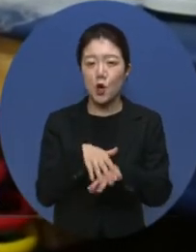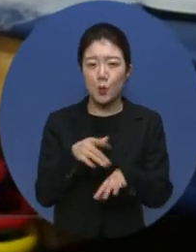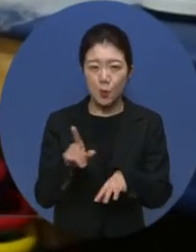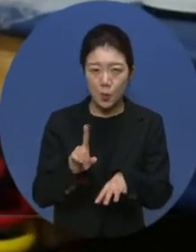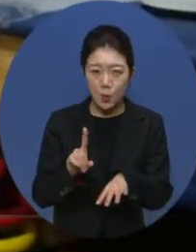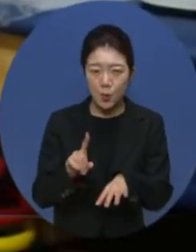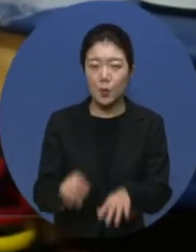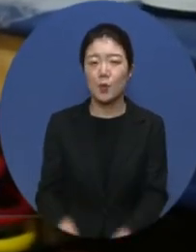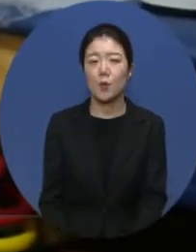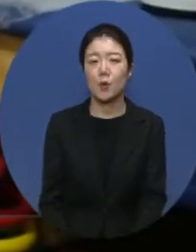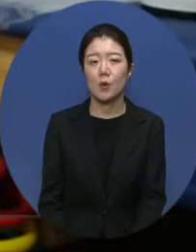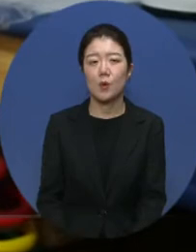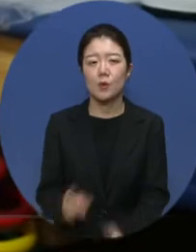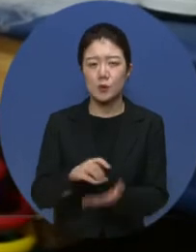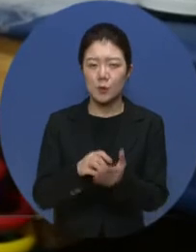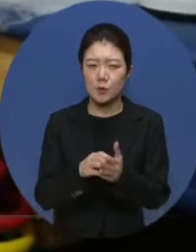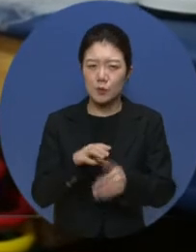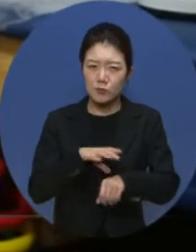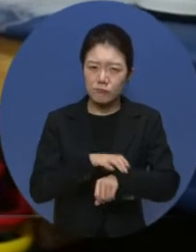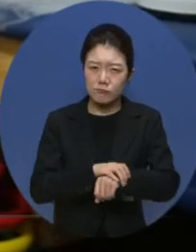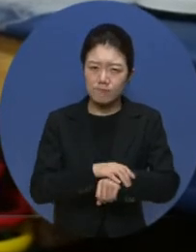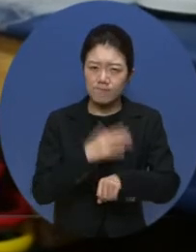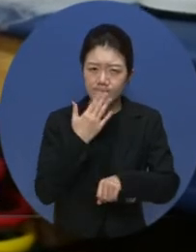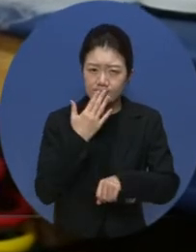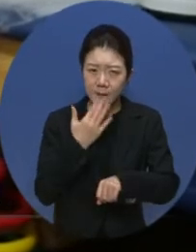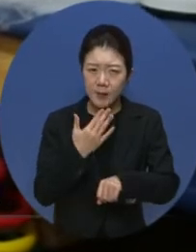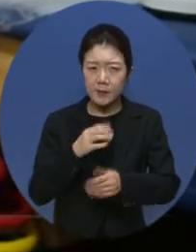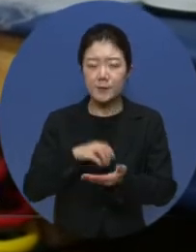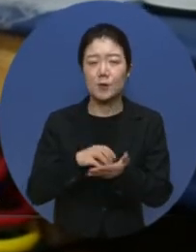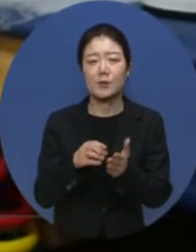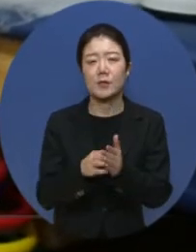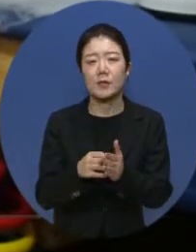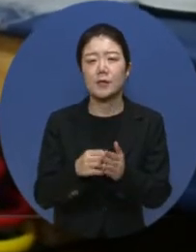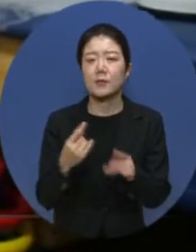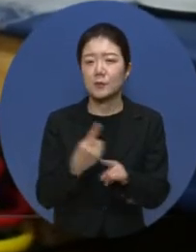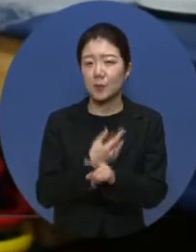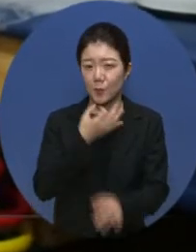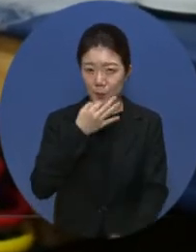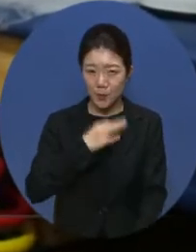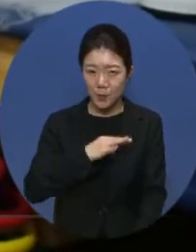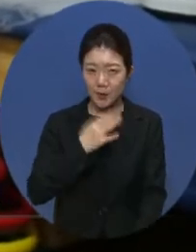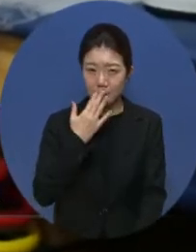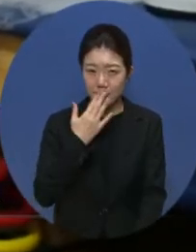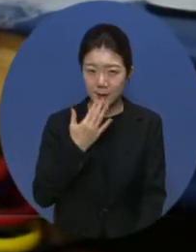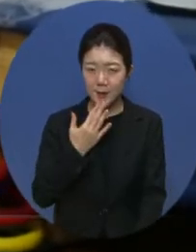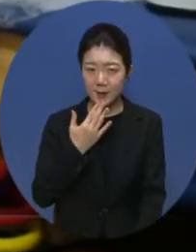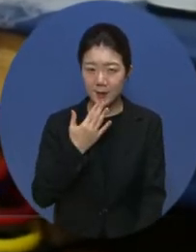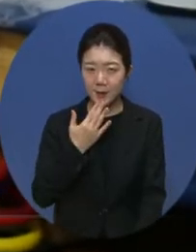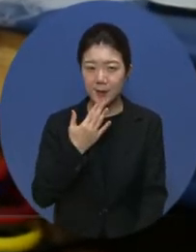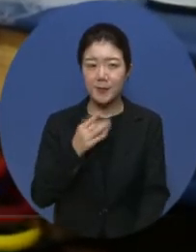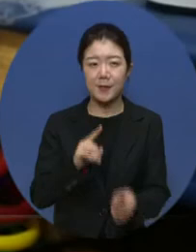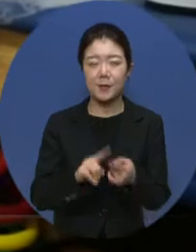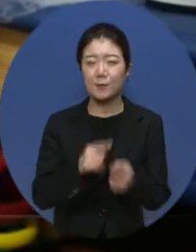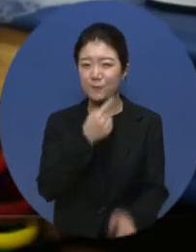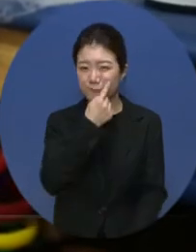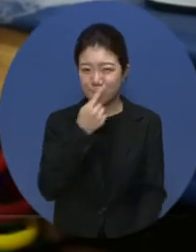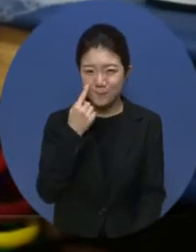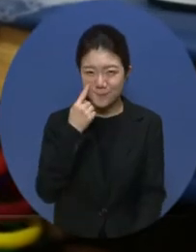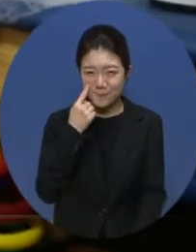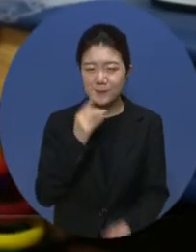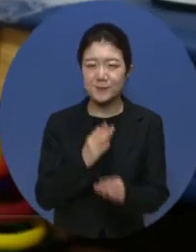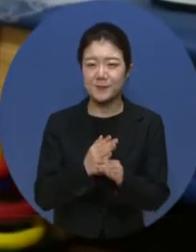탄력성이라든지 그다음에 얼마나 압박감을 줘서 적당하게 치료 효과가 있을 수 있는지 그런 부분들을 확인하고